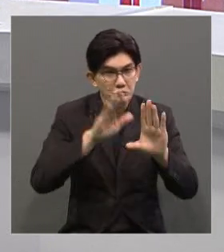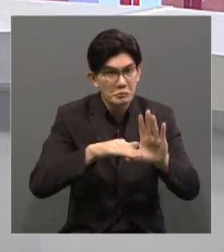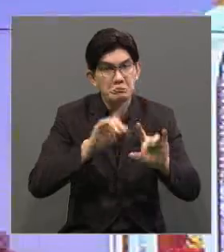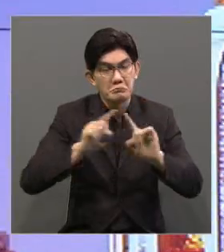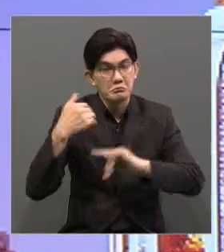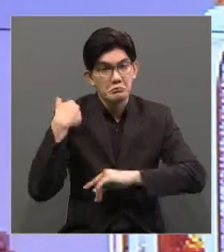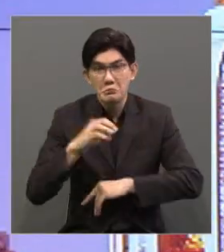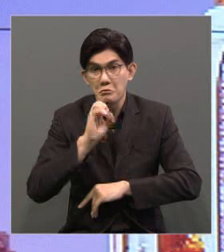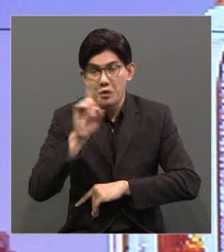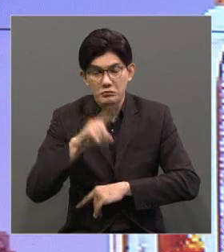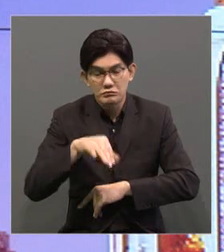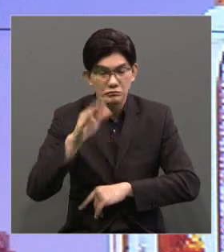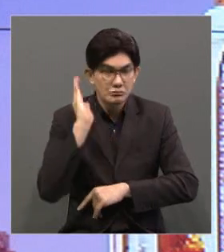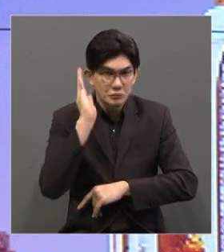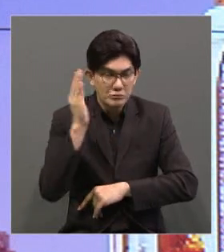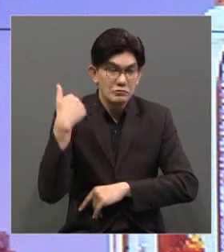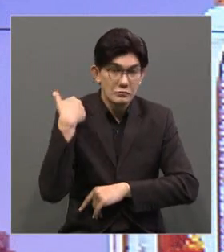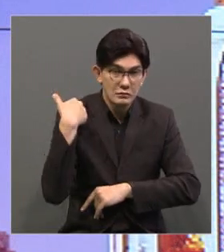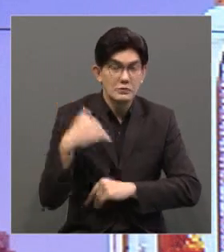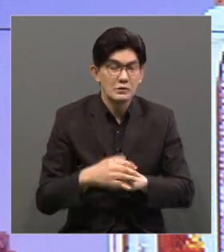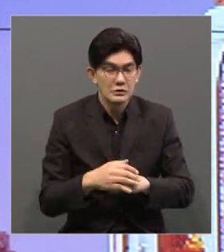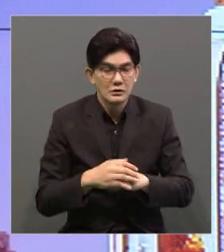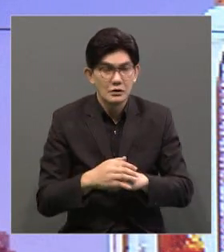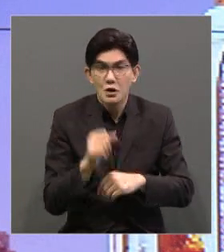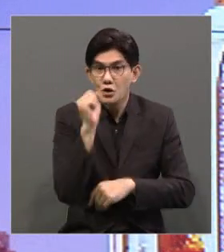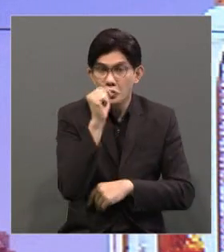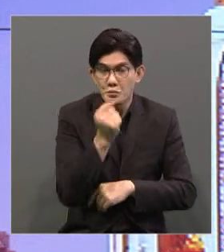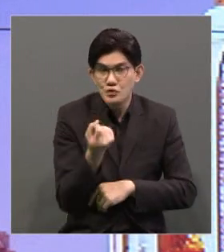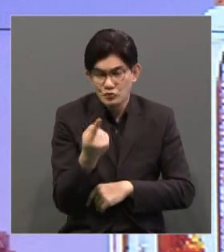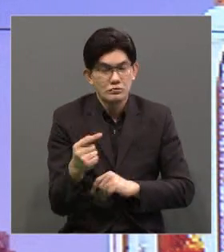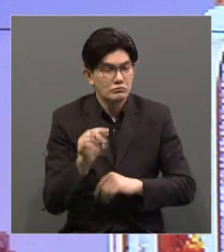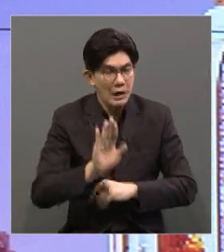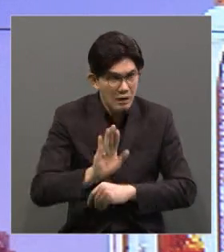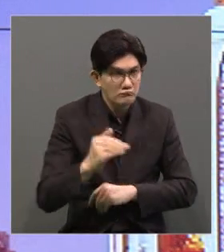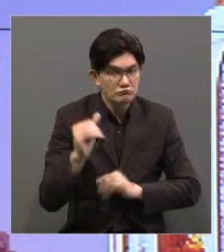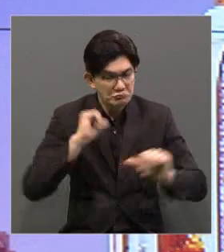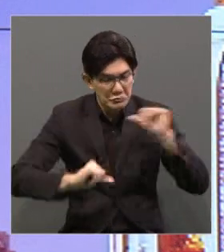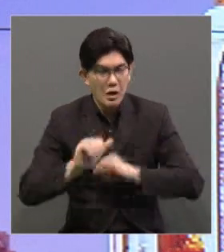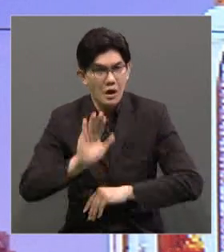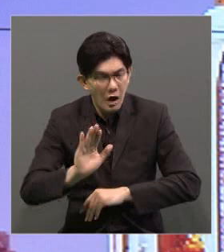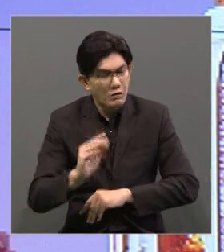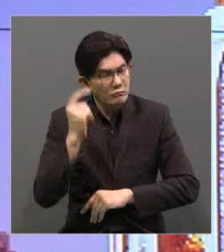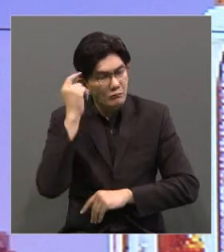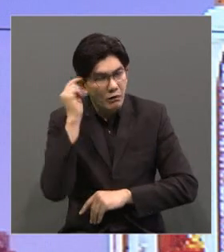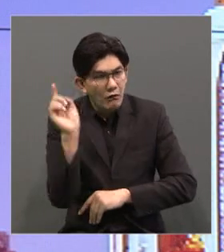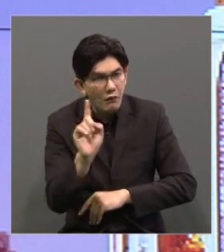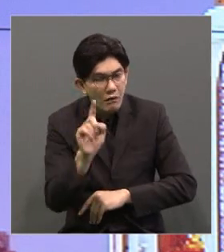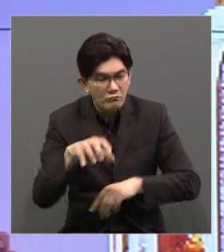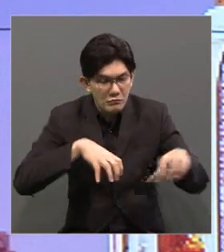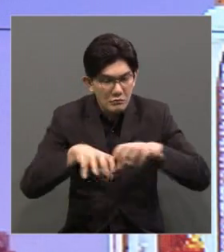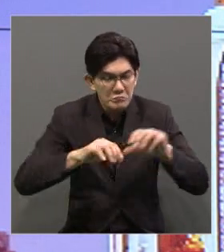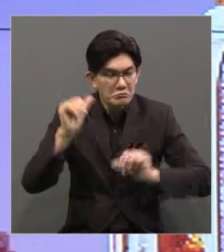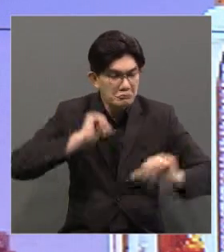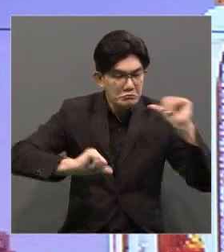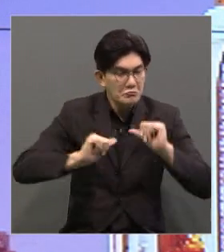มีการกำชับเรื่องเวทีปราศัยหาเสียงนะครับเรื่องของการห้ามร้องเพลงสดแสดงโชว์นะครับเพราะจะไปหมิ่นเหม่กับการเป็นการจัดงานมหรส